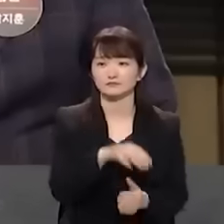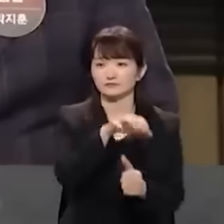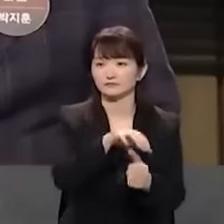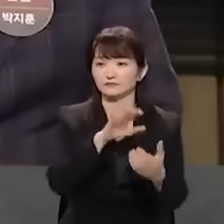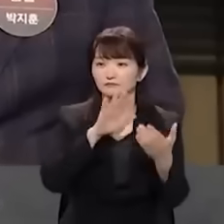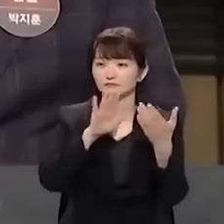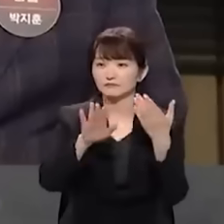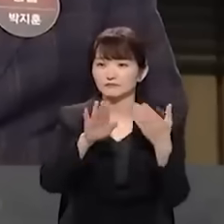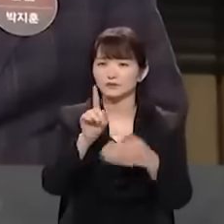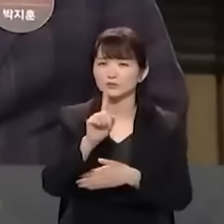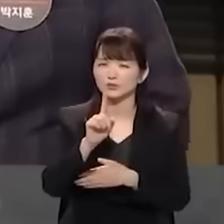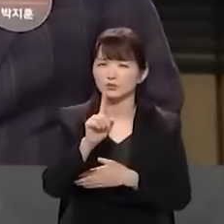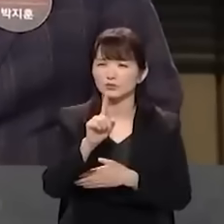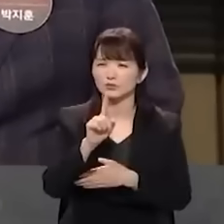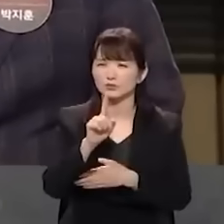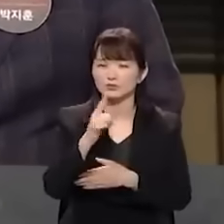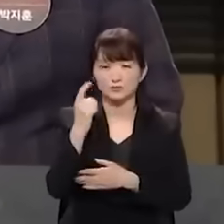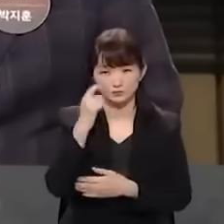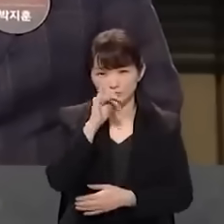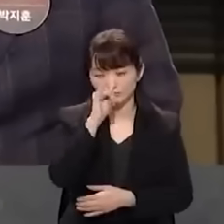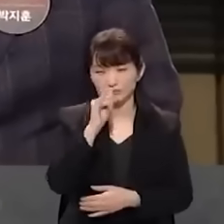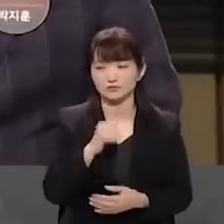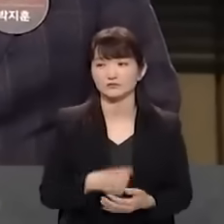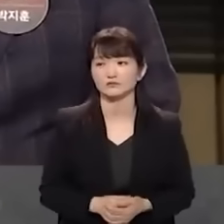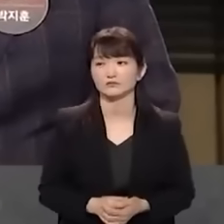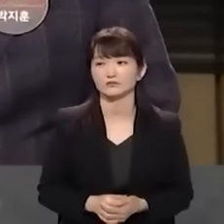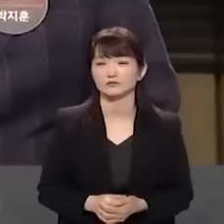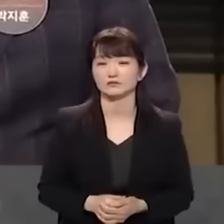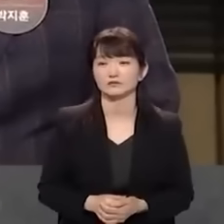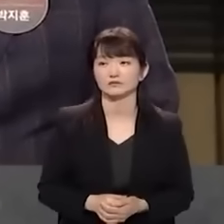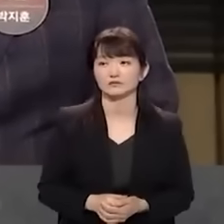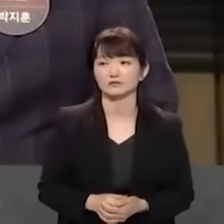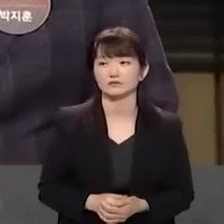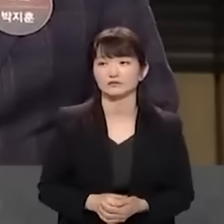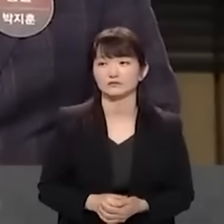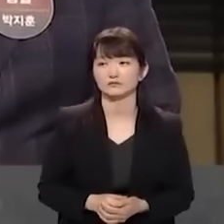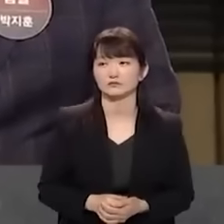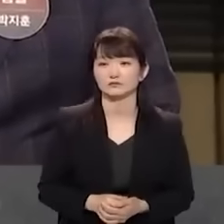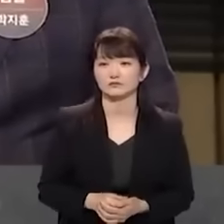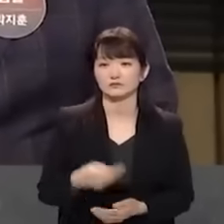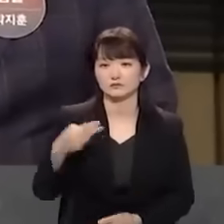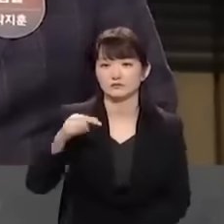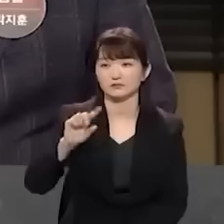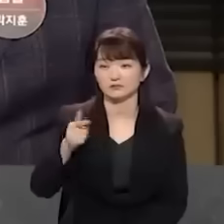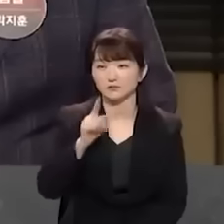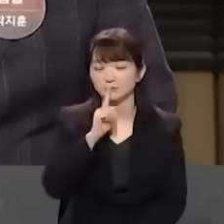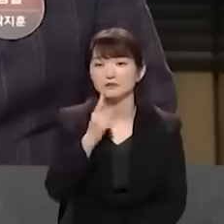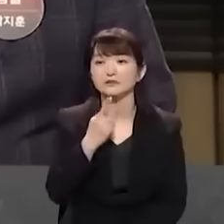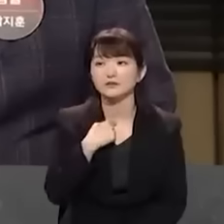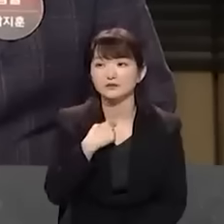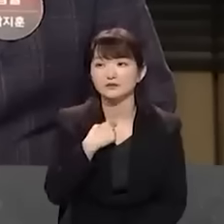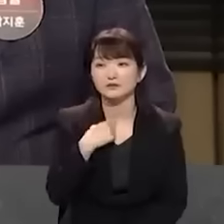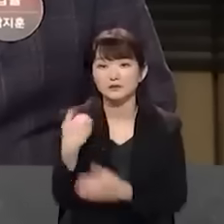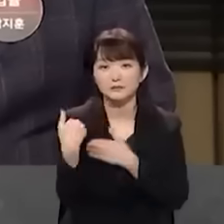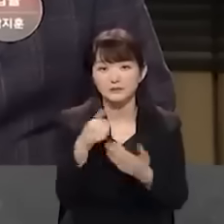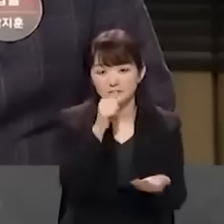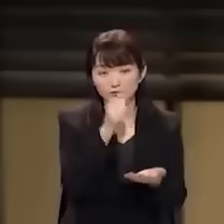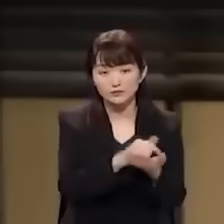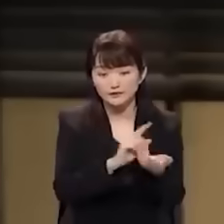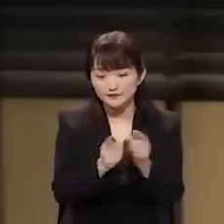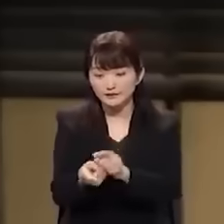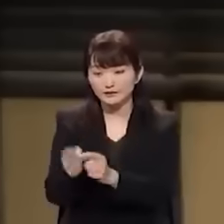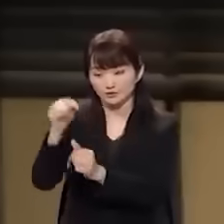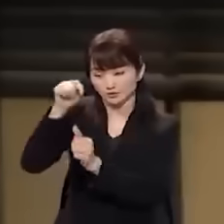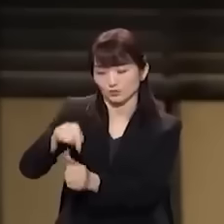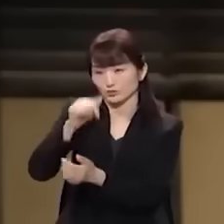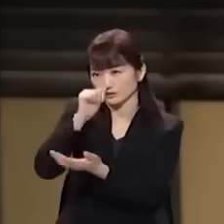이후에도 계속 뭐가 나온단 말이죠 그렇죠 저희 사건 반장에서 짚어 주 줬죠 방조죄다는 교사죄 가능성도 있고 교사죄